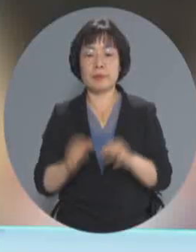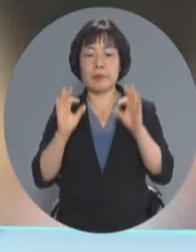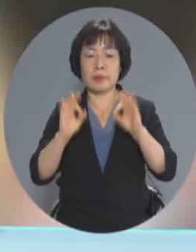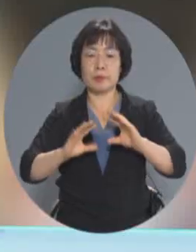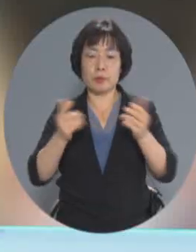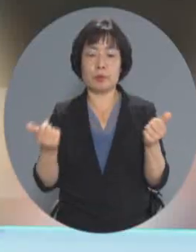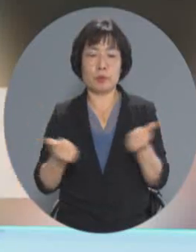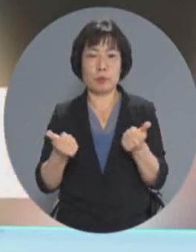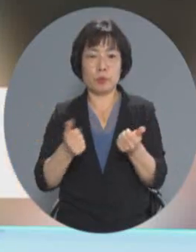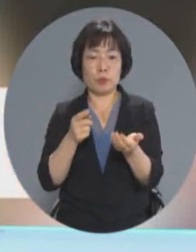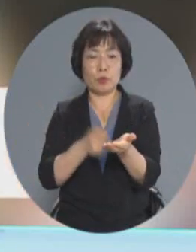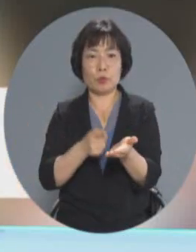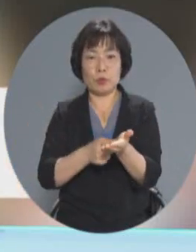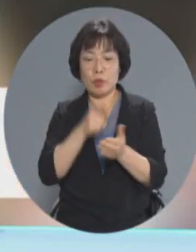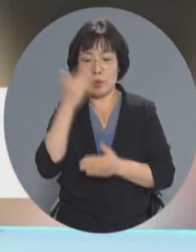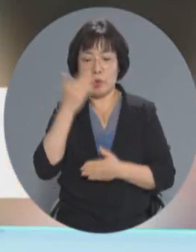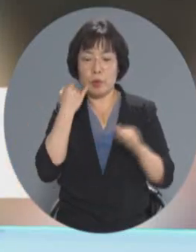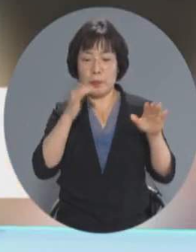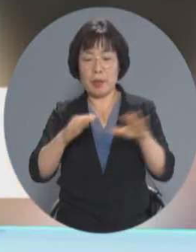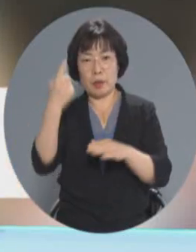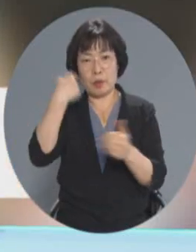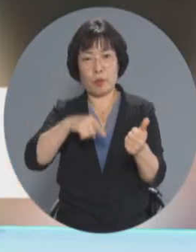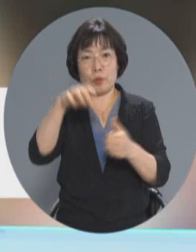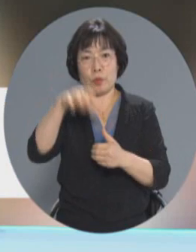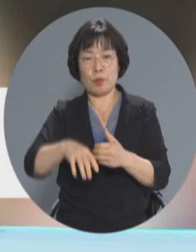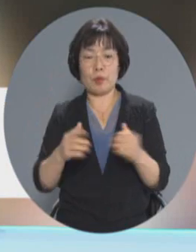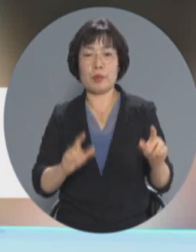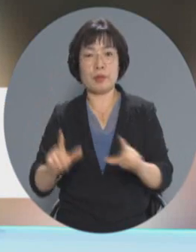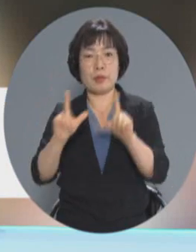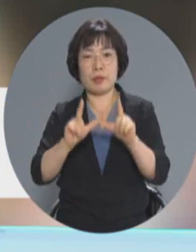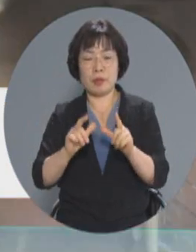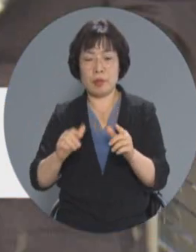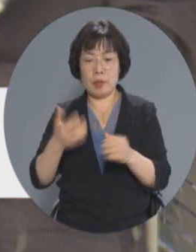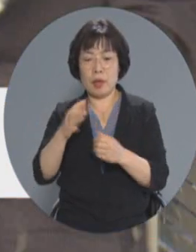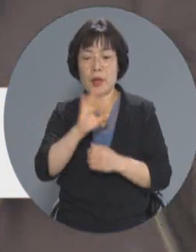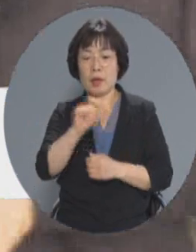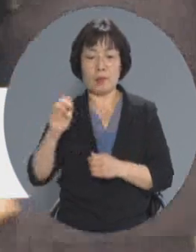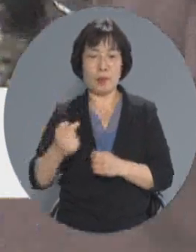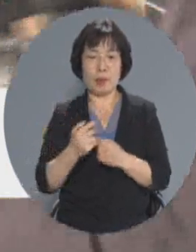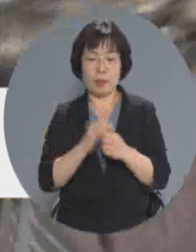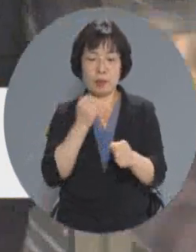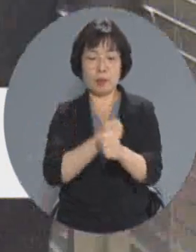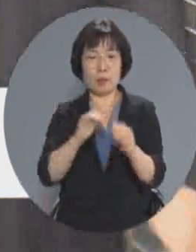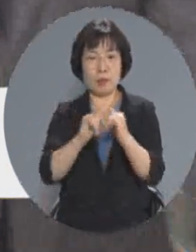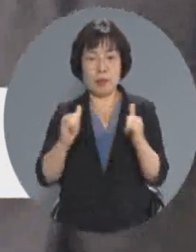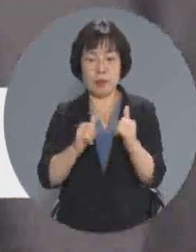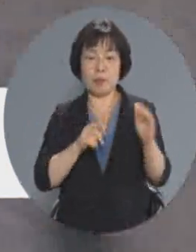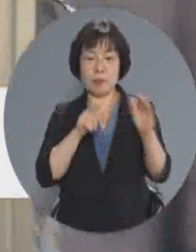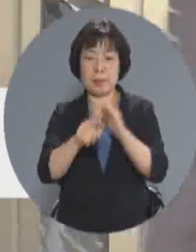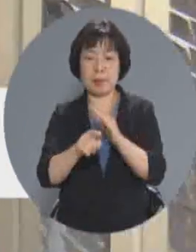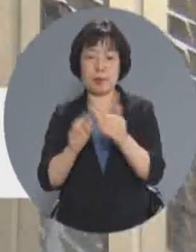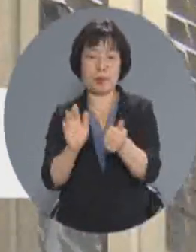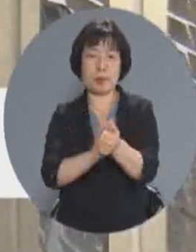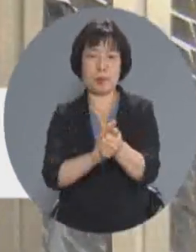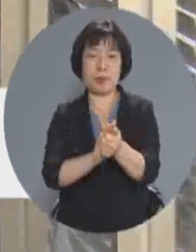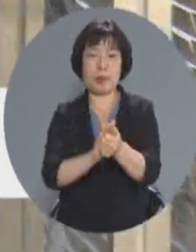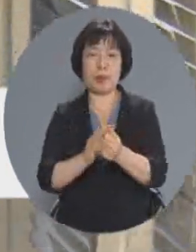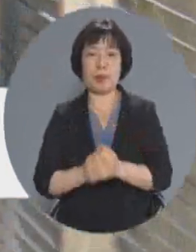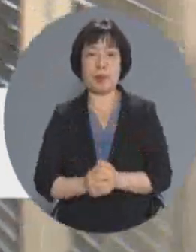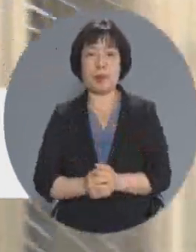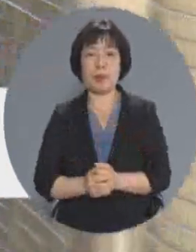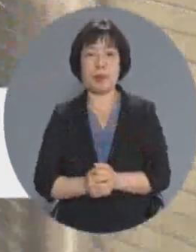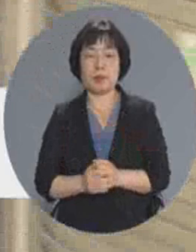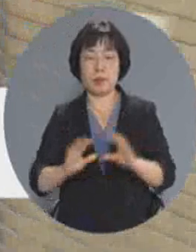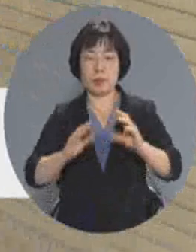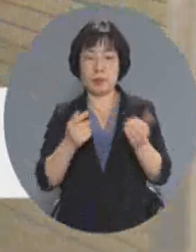김부겸 국무총리가 오늘 여수 해양경찰교육원에 거주하는 아프가니스탄 특별기여자와 가족들을 위문 방문했습니다.